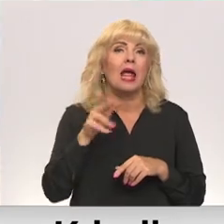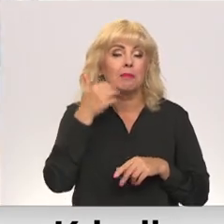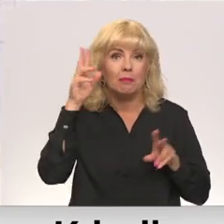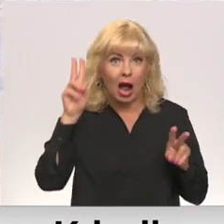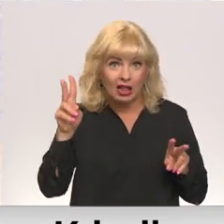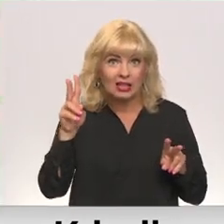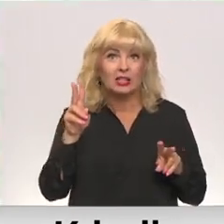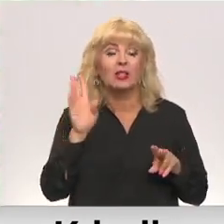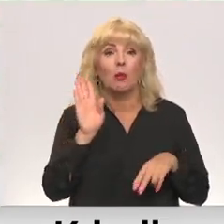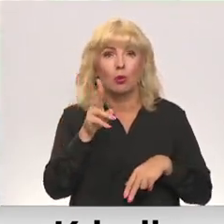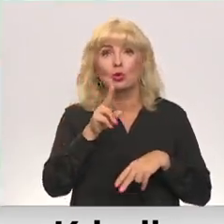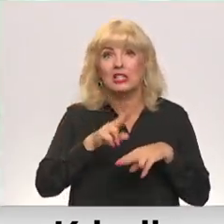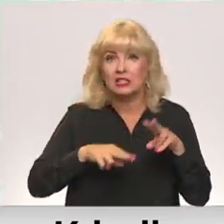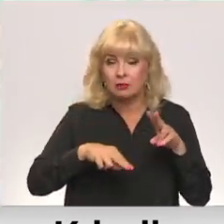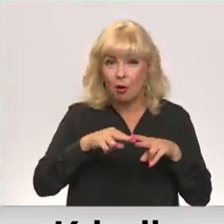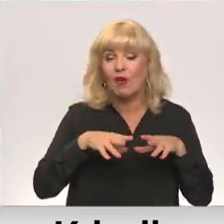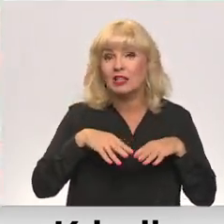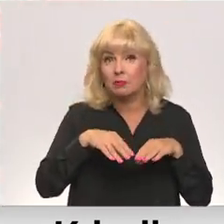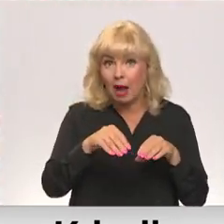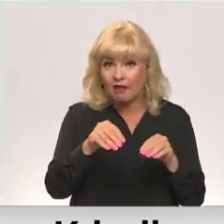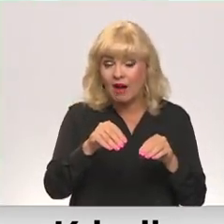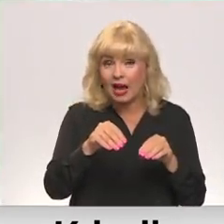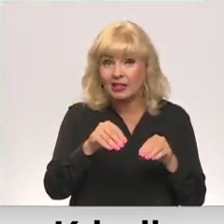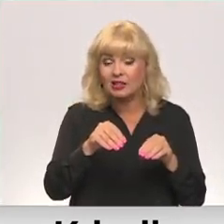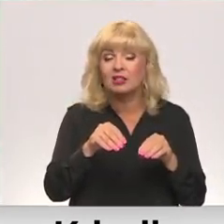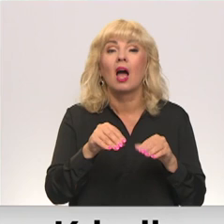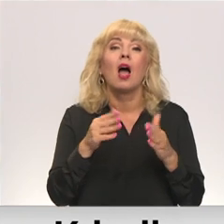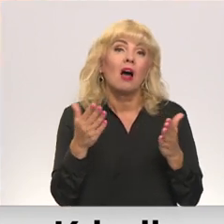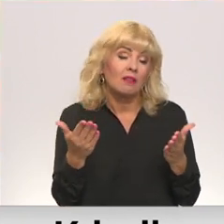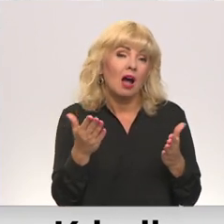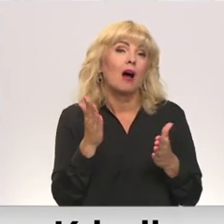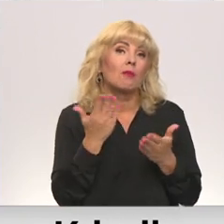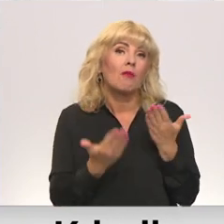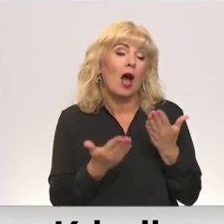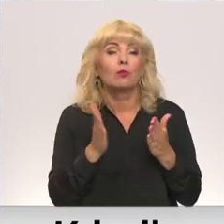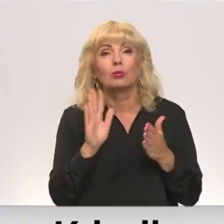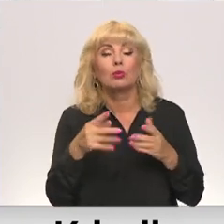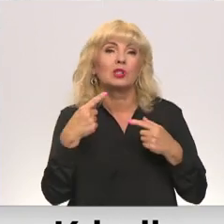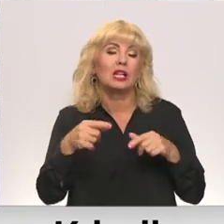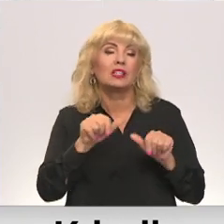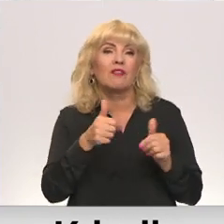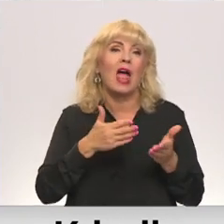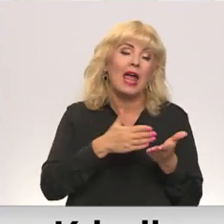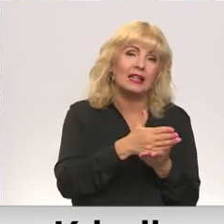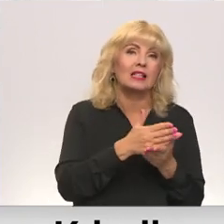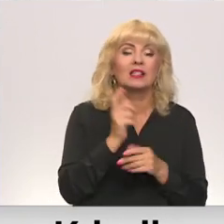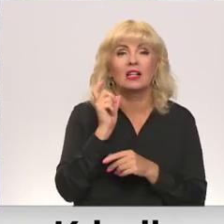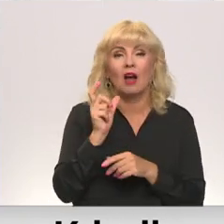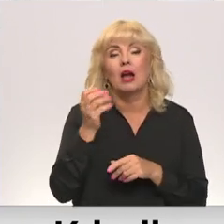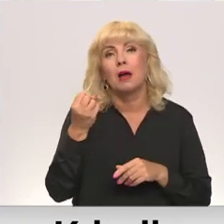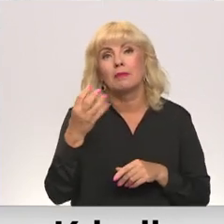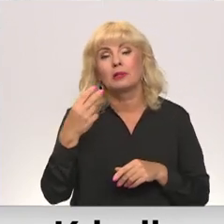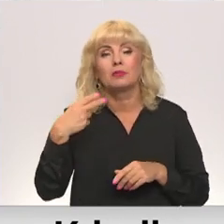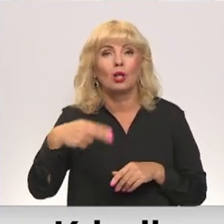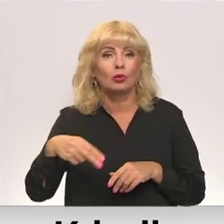viņš tiks pabeigts un uzbūvēts, tad varbūt būs kāds tāds alternatīvās kravs, kur šis te, teiksim, 15, 20,